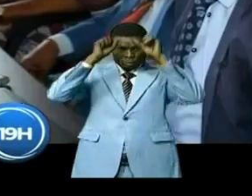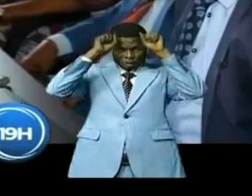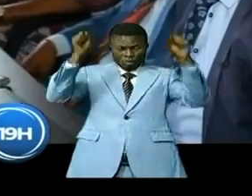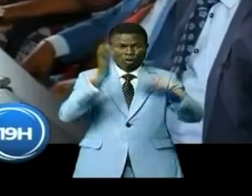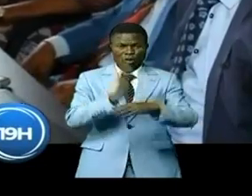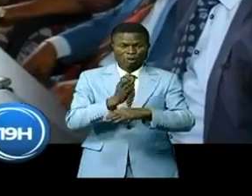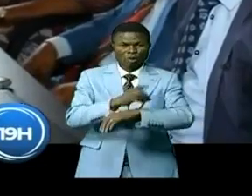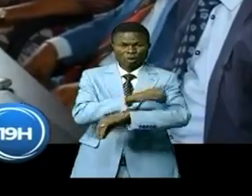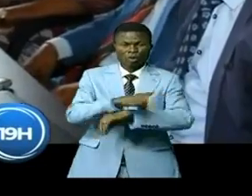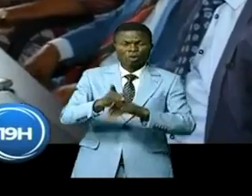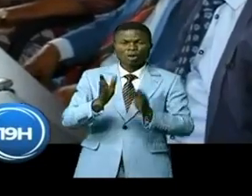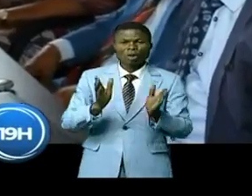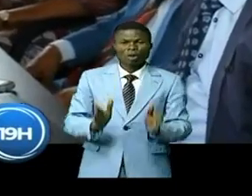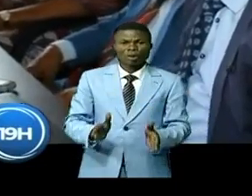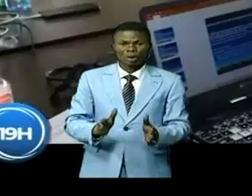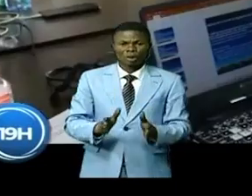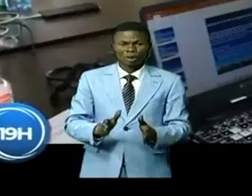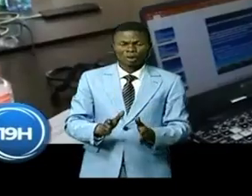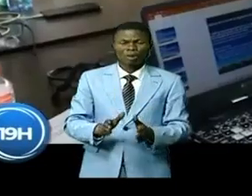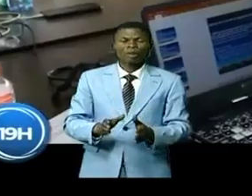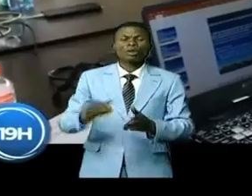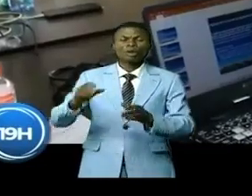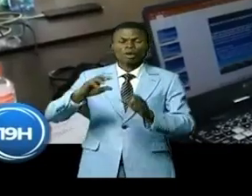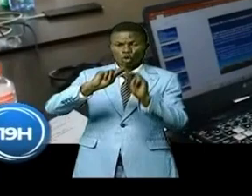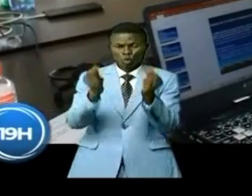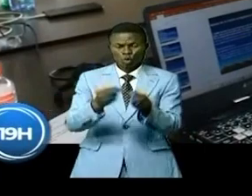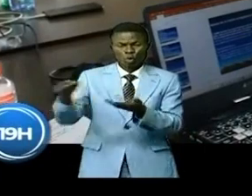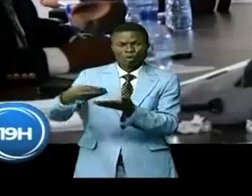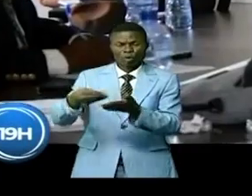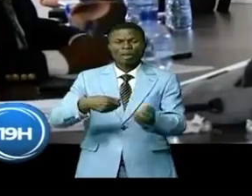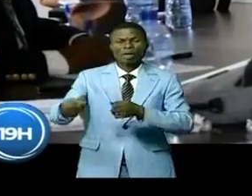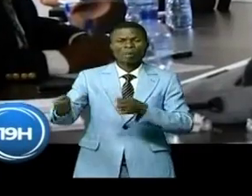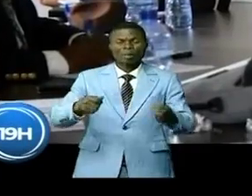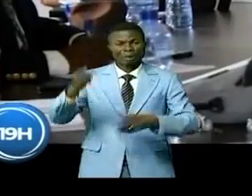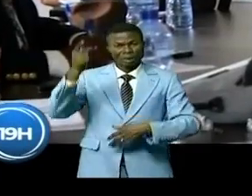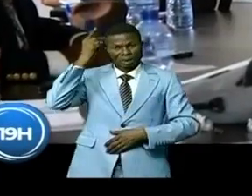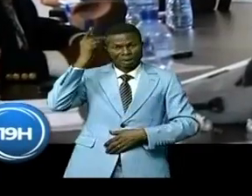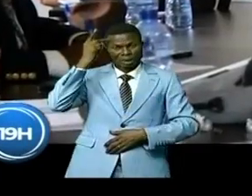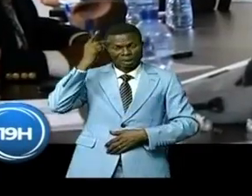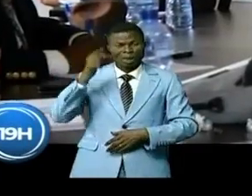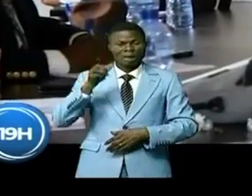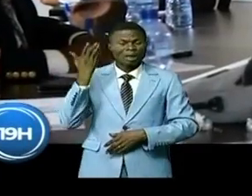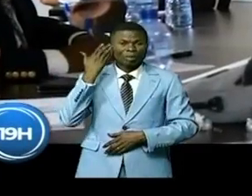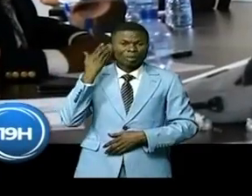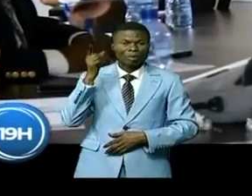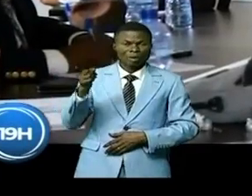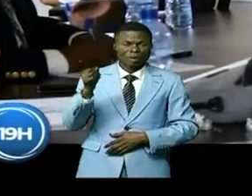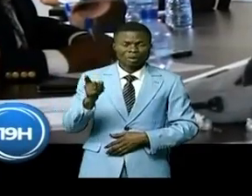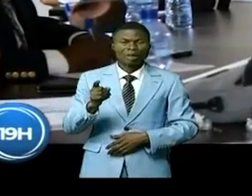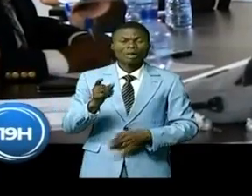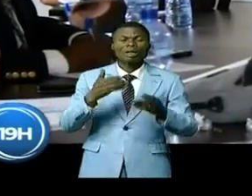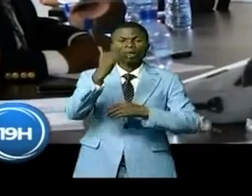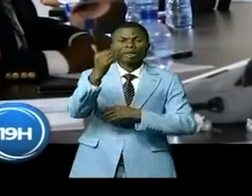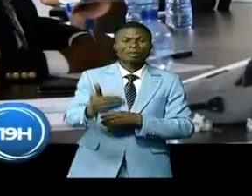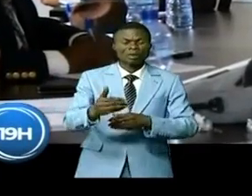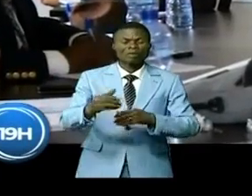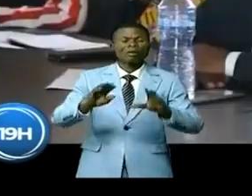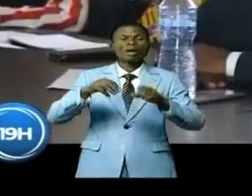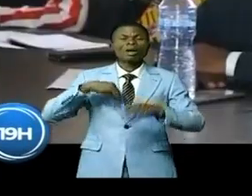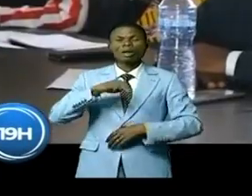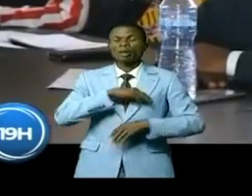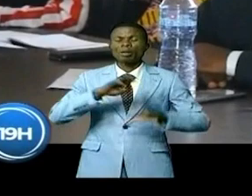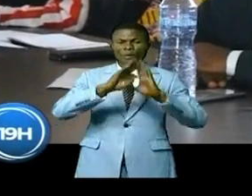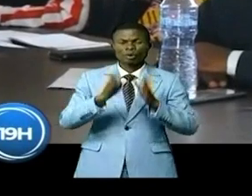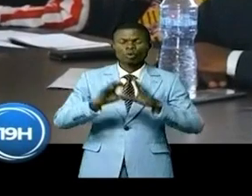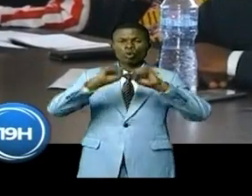conseil d'administration de l'autorité de régulation des marchés publics, Claudien Mwanaimi, qui était devant ce cadre de concertation de la société